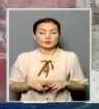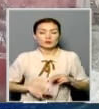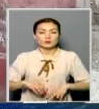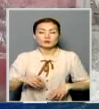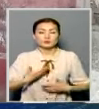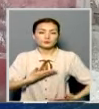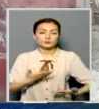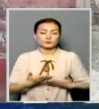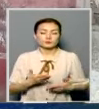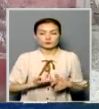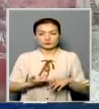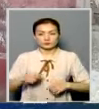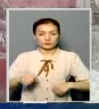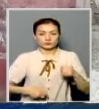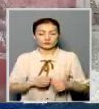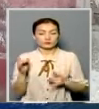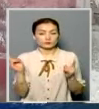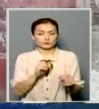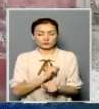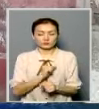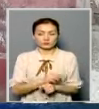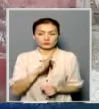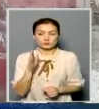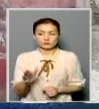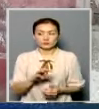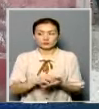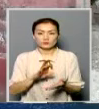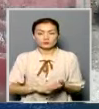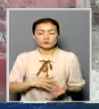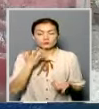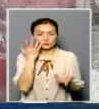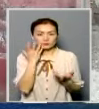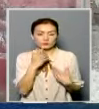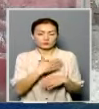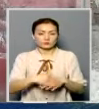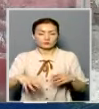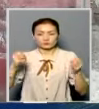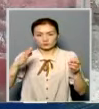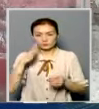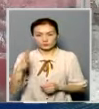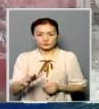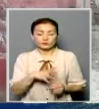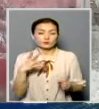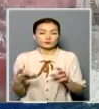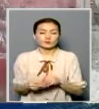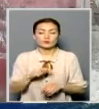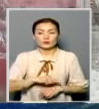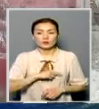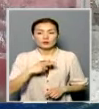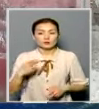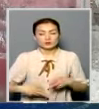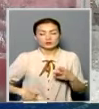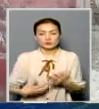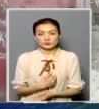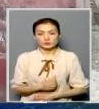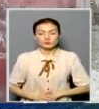строительство пешеходных и велодорожек, автобусных остановок, установка современного уличного освещения. В текущем году эти работы нашли